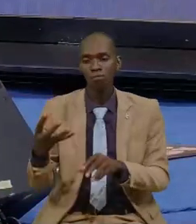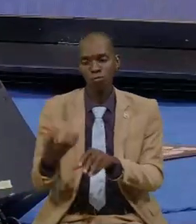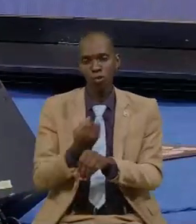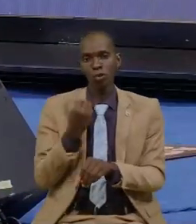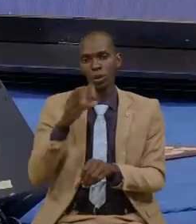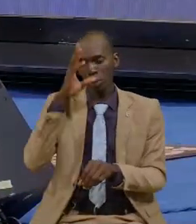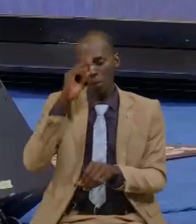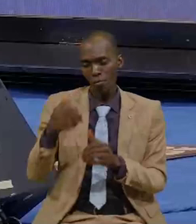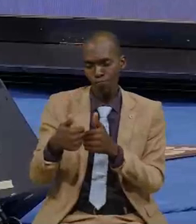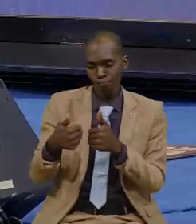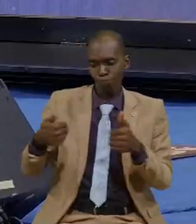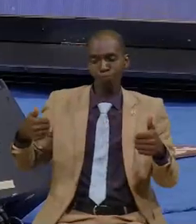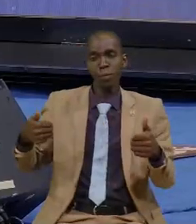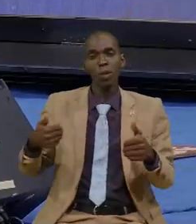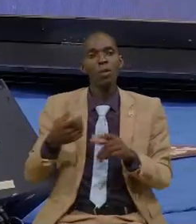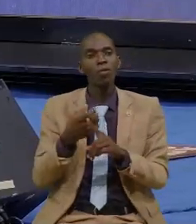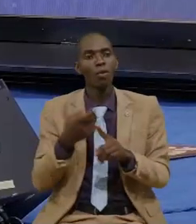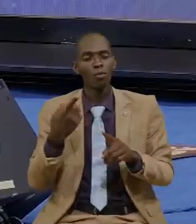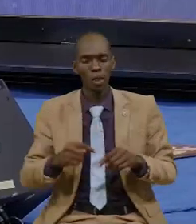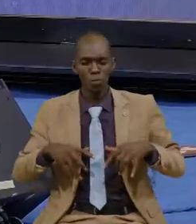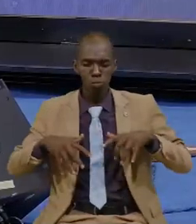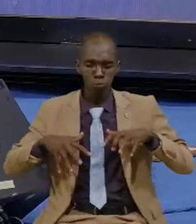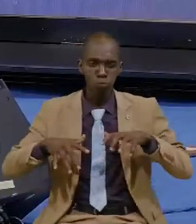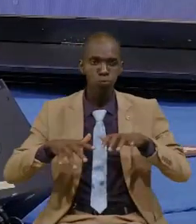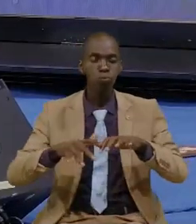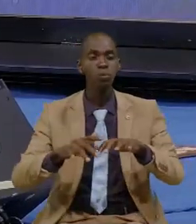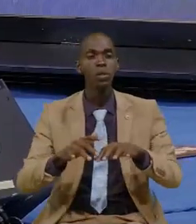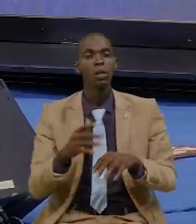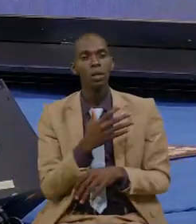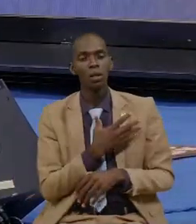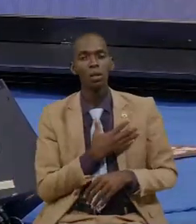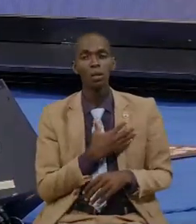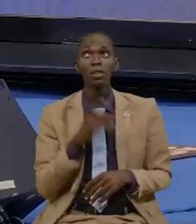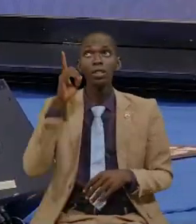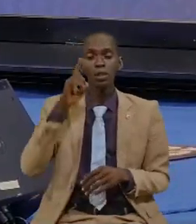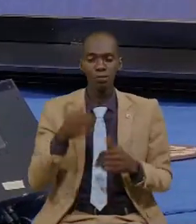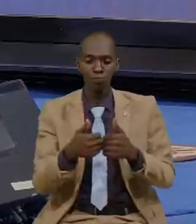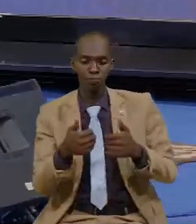33. Il le prit à part, loin de la foule.